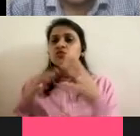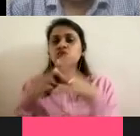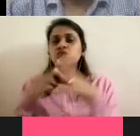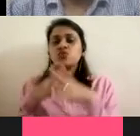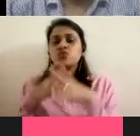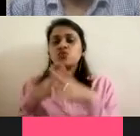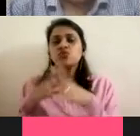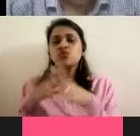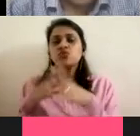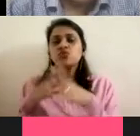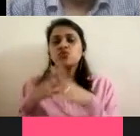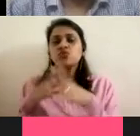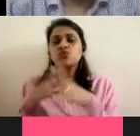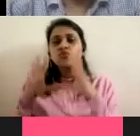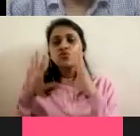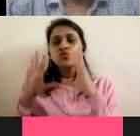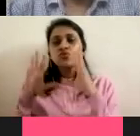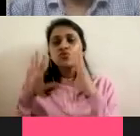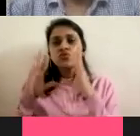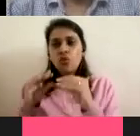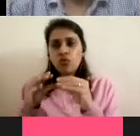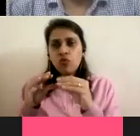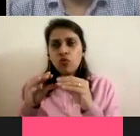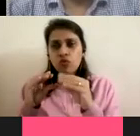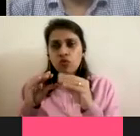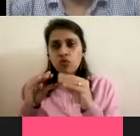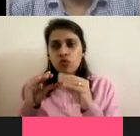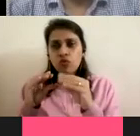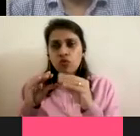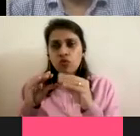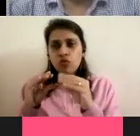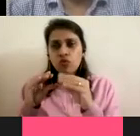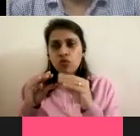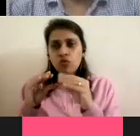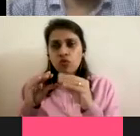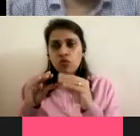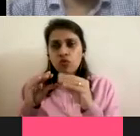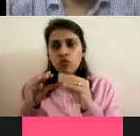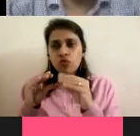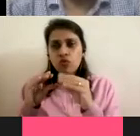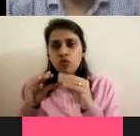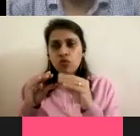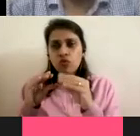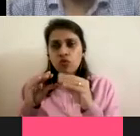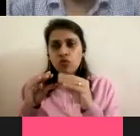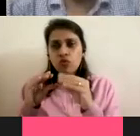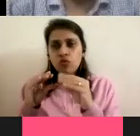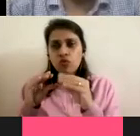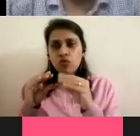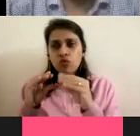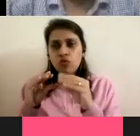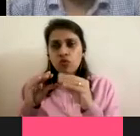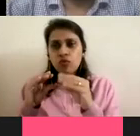error detection quality is required. वो job उनको उस तरह का ही job उनको assign करना है, सही है नहीं है?